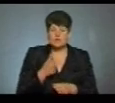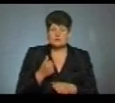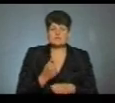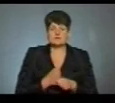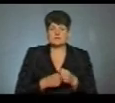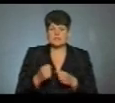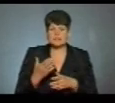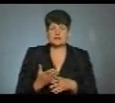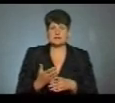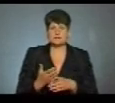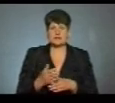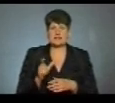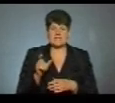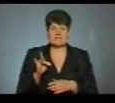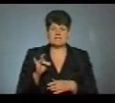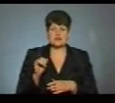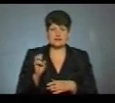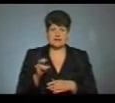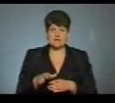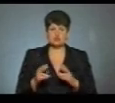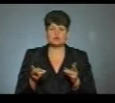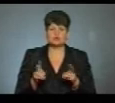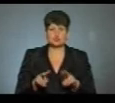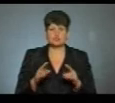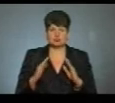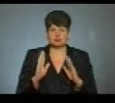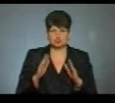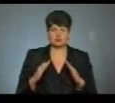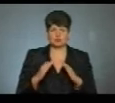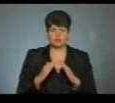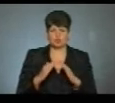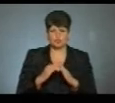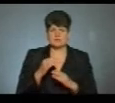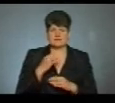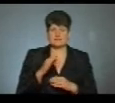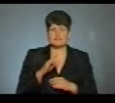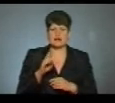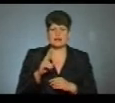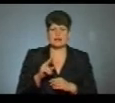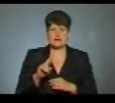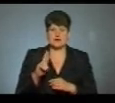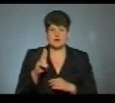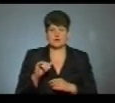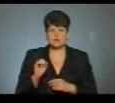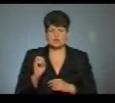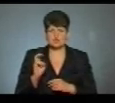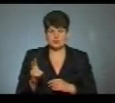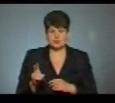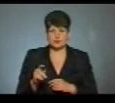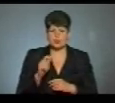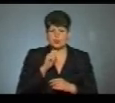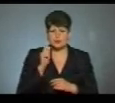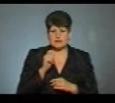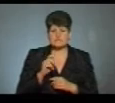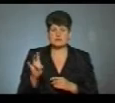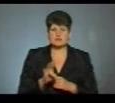християни віри євангельської на Тернопільщині зустрінуть у своїх домівках, розповів Віталій Яцюк, єпископ обласного об'єднання Української церкви християн